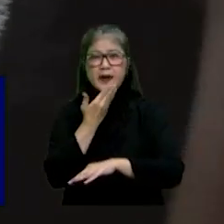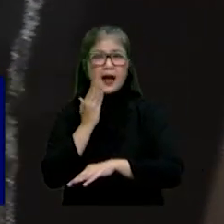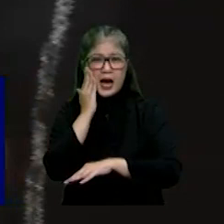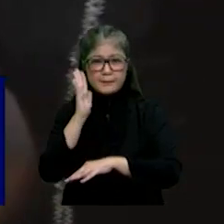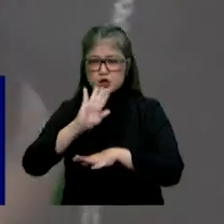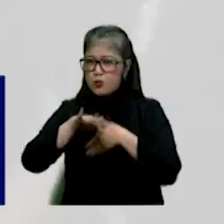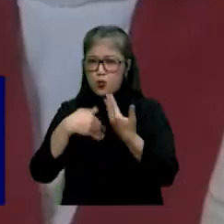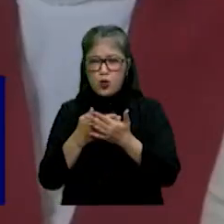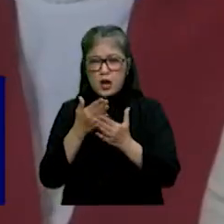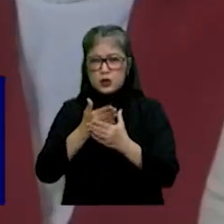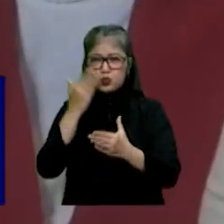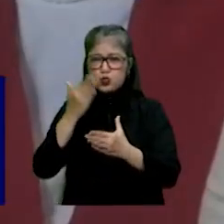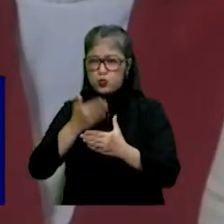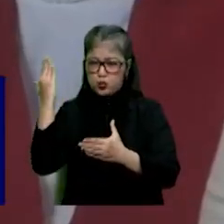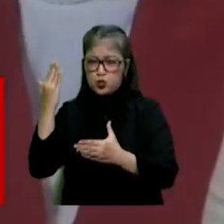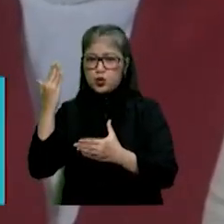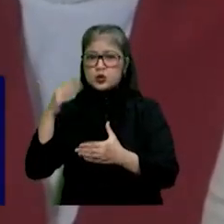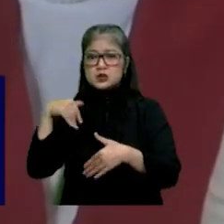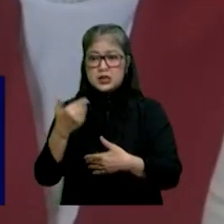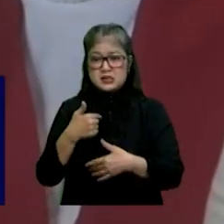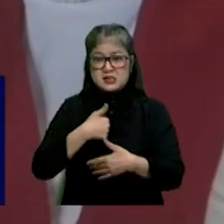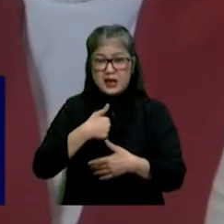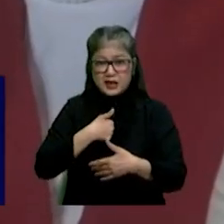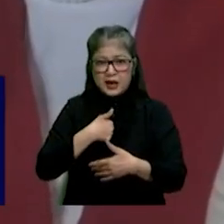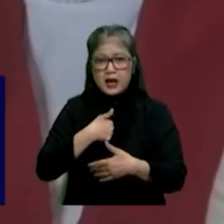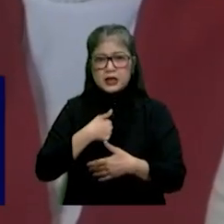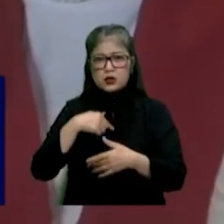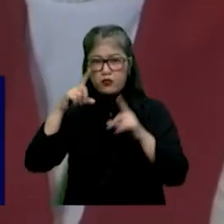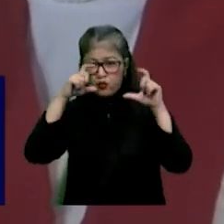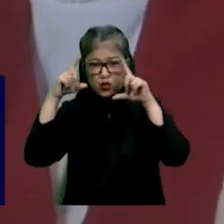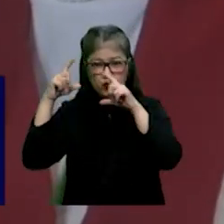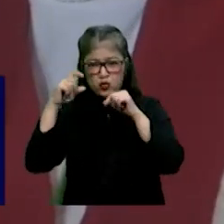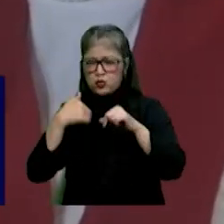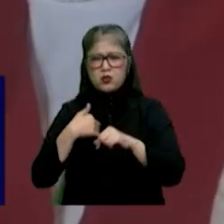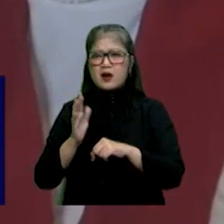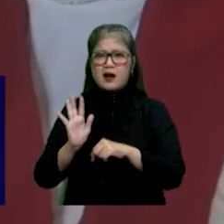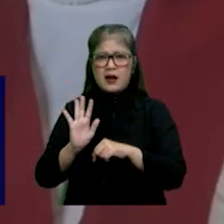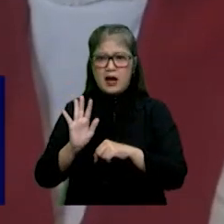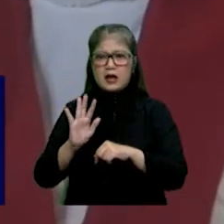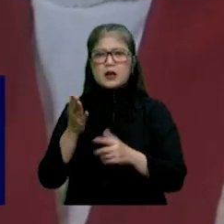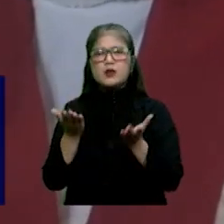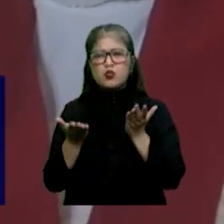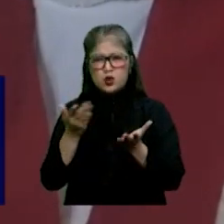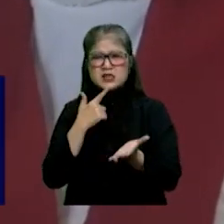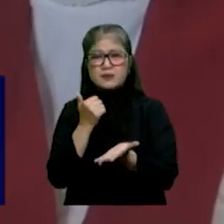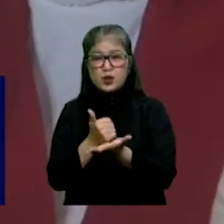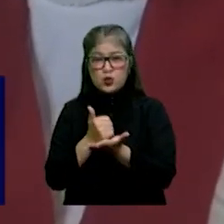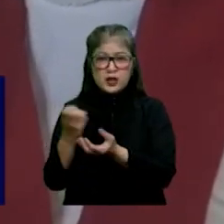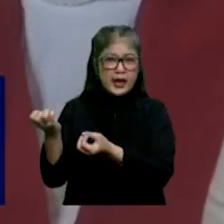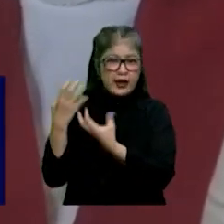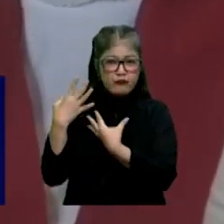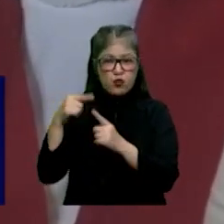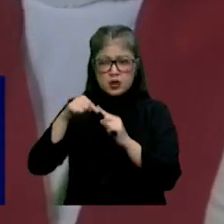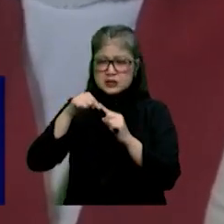diri. Saya tidak melakukan adegan foto-foto itu. Jadi kayaknya seperti ada misleading berita, mentang-mentang